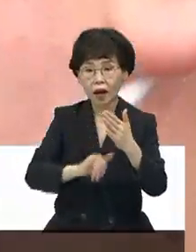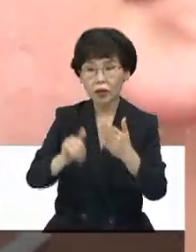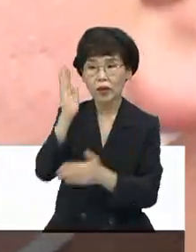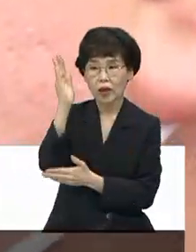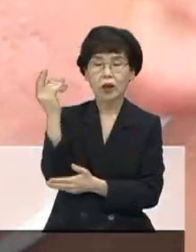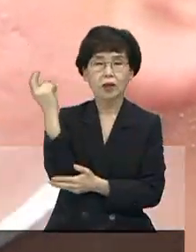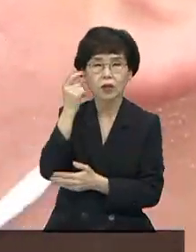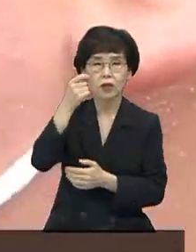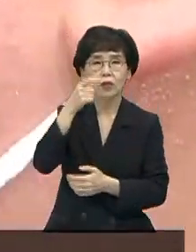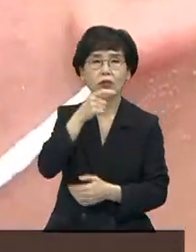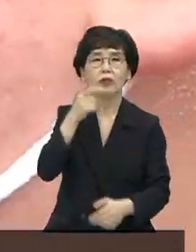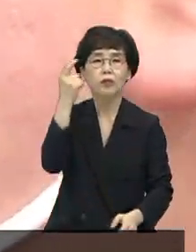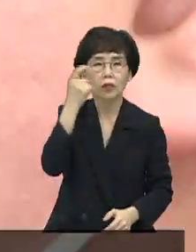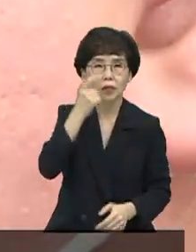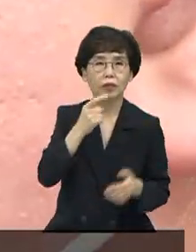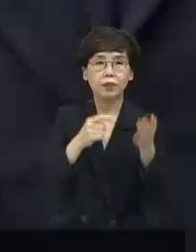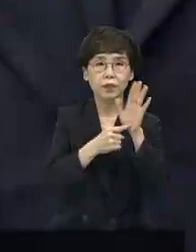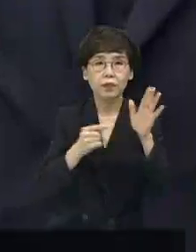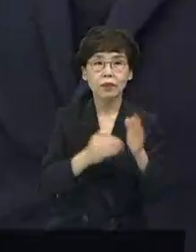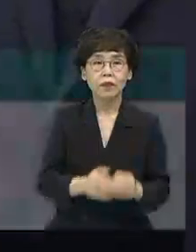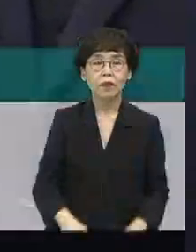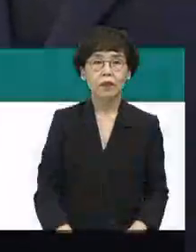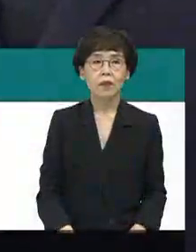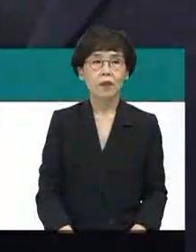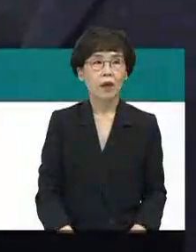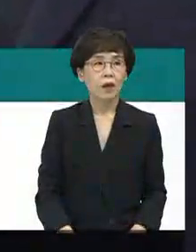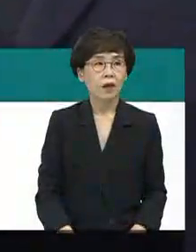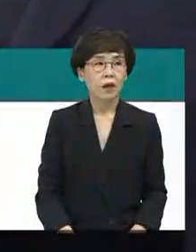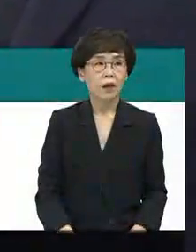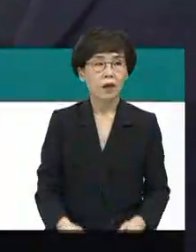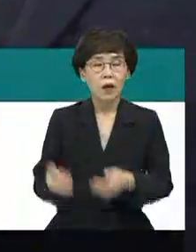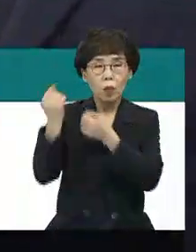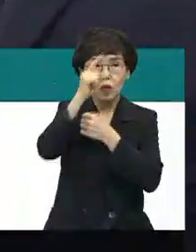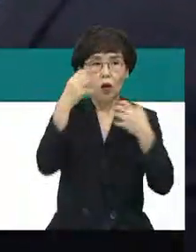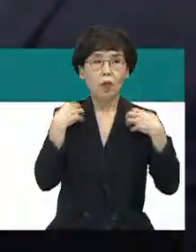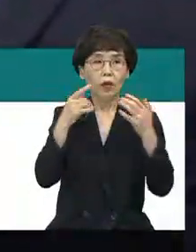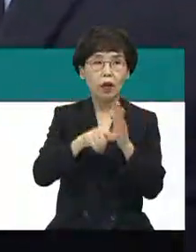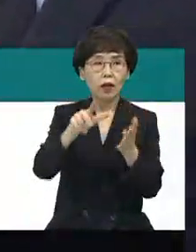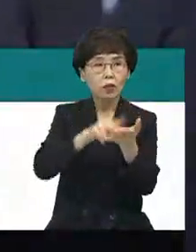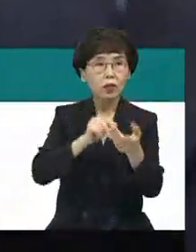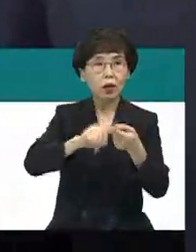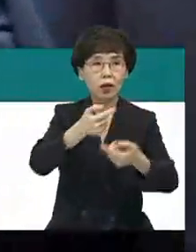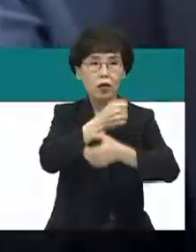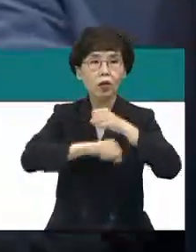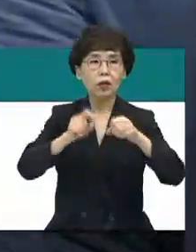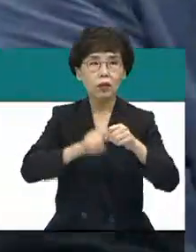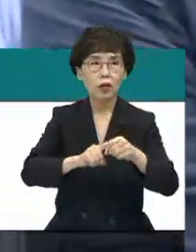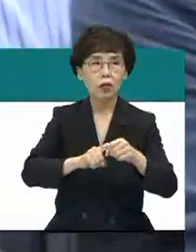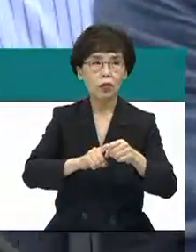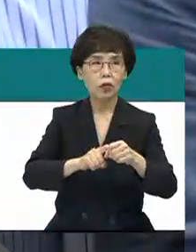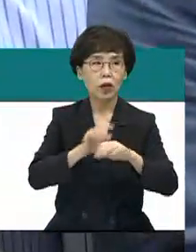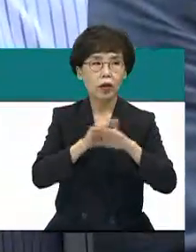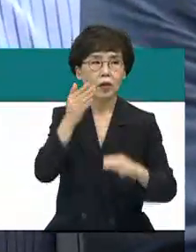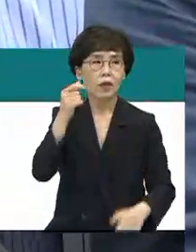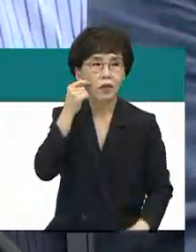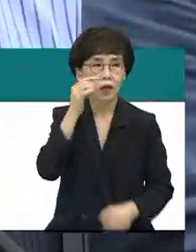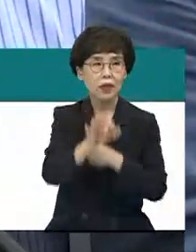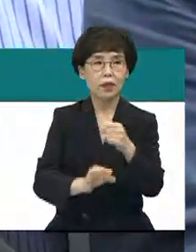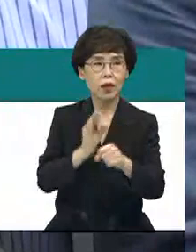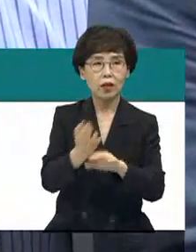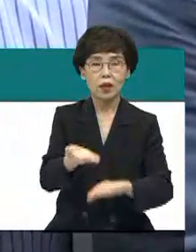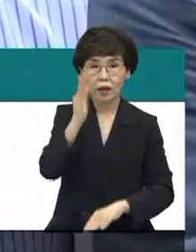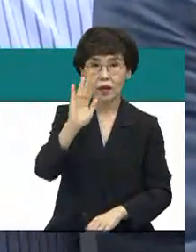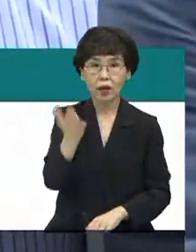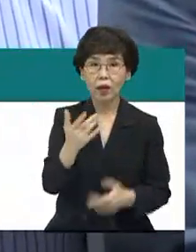듣고 눈물을 보이기도 했습니다. 이 문제에 대해서 적극적이 못해가지고 이렇게 10년이 다 돼가는데 10년이 넘었는데도 이렇게